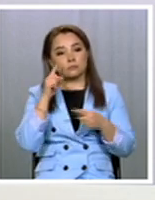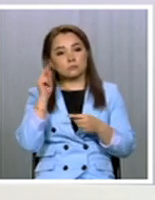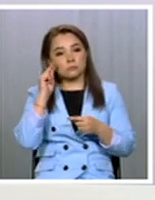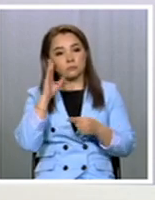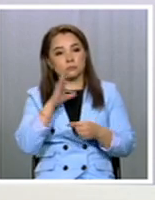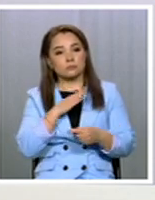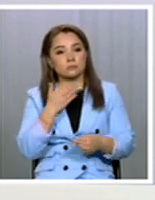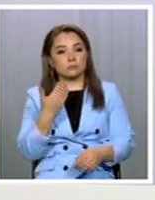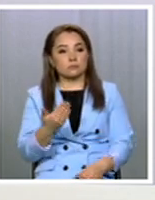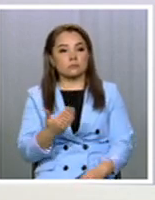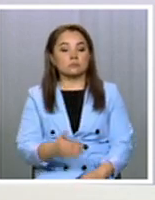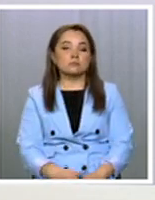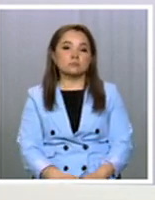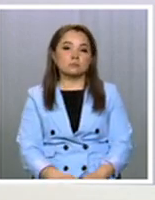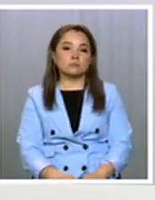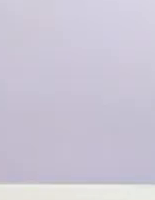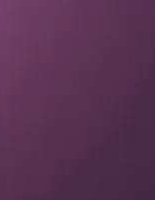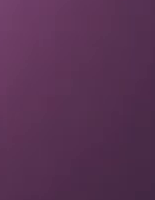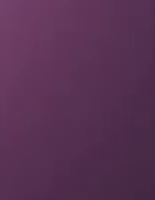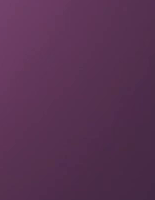Сабақ осымен аяқталды. Сау болыңыздар.